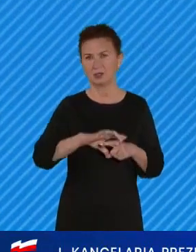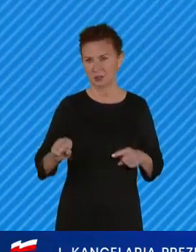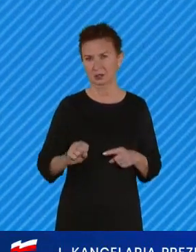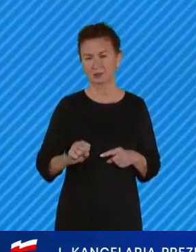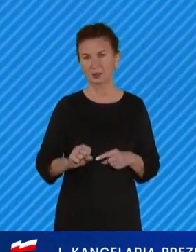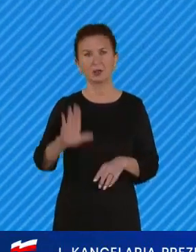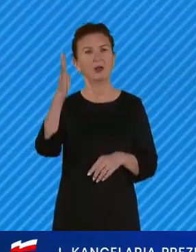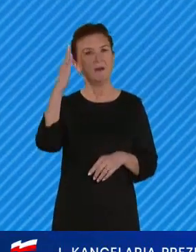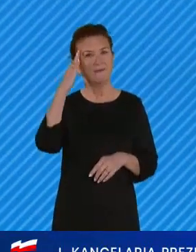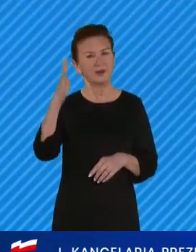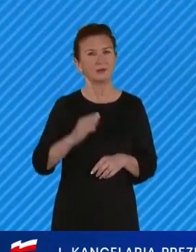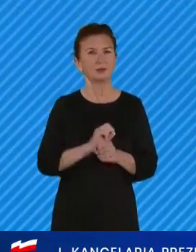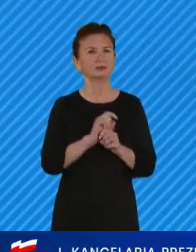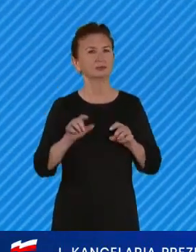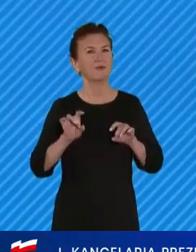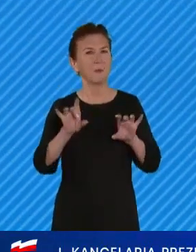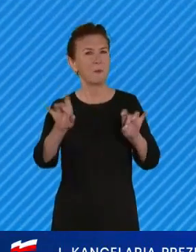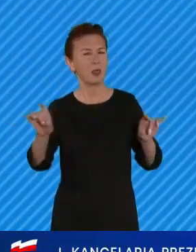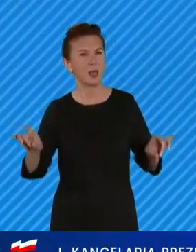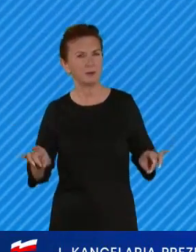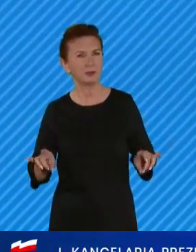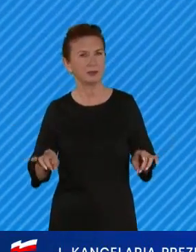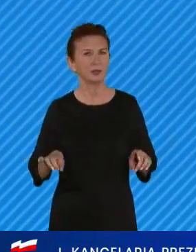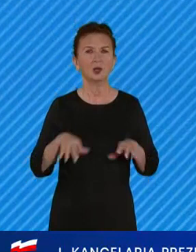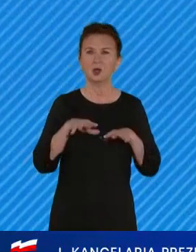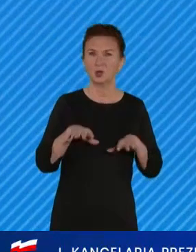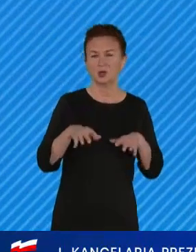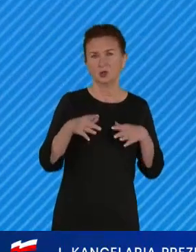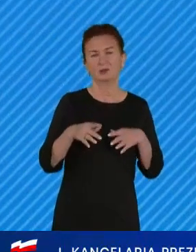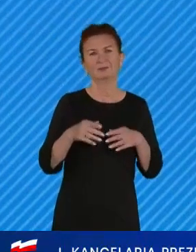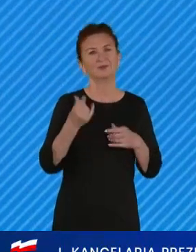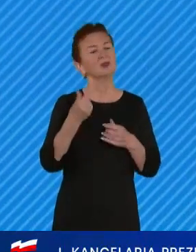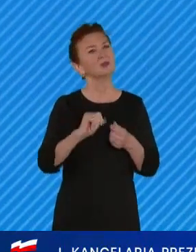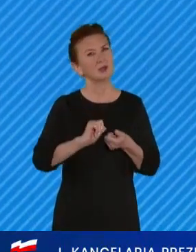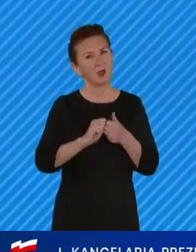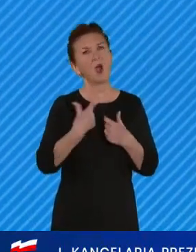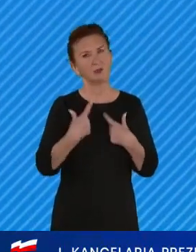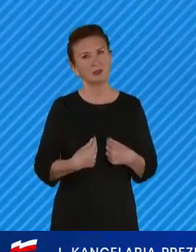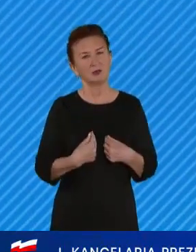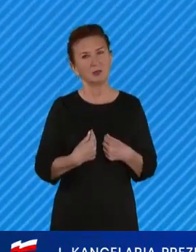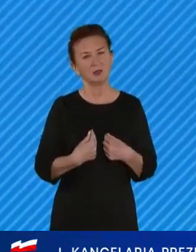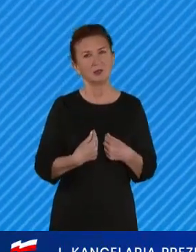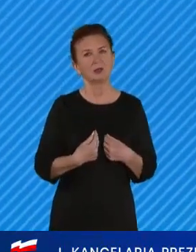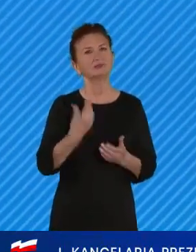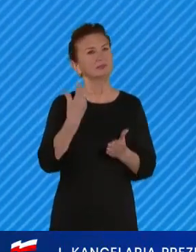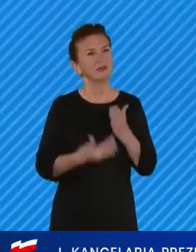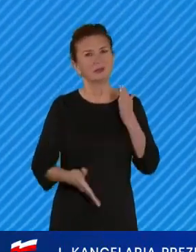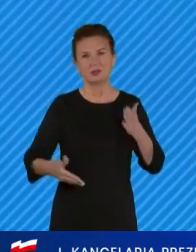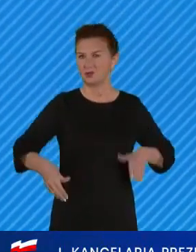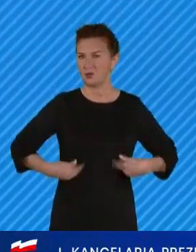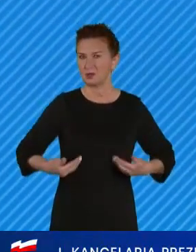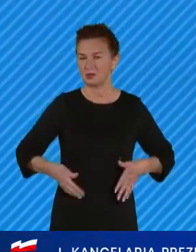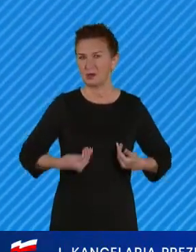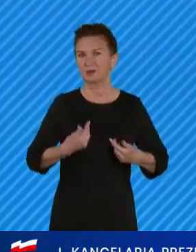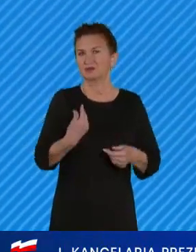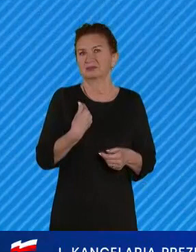że w pandemii nie jedna osoba straciła swoje żelazne zdrowie, wiele osób straciło